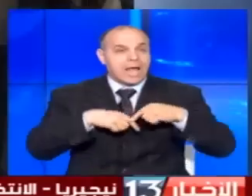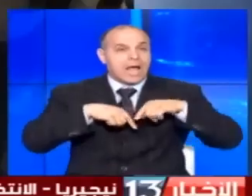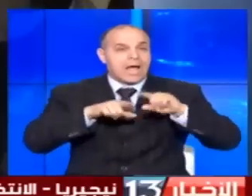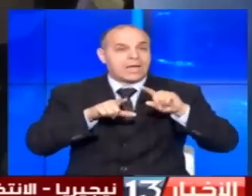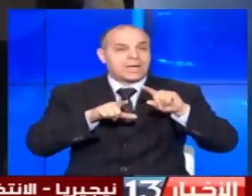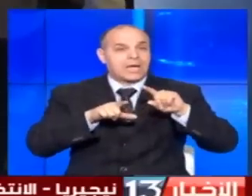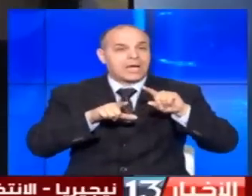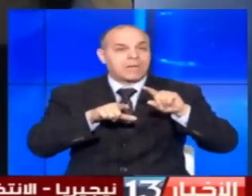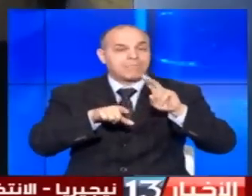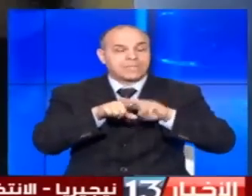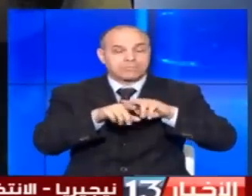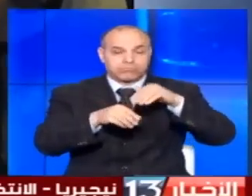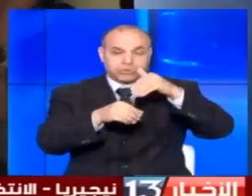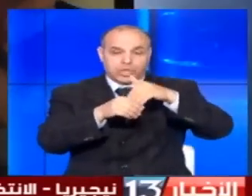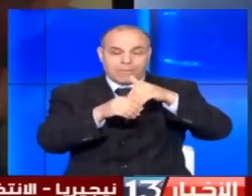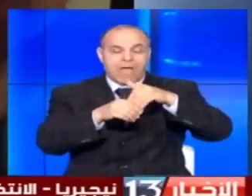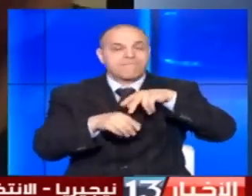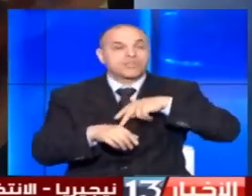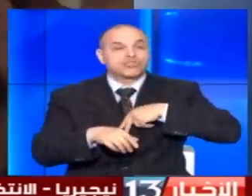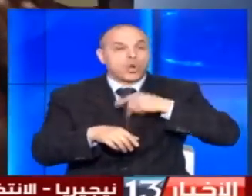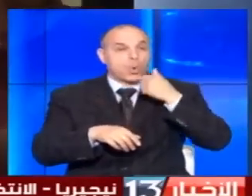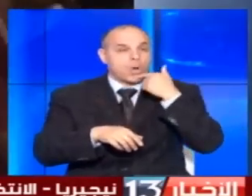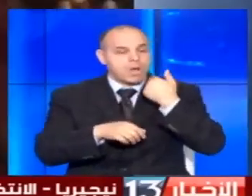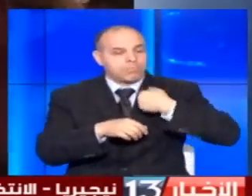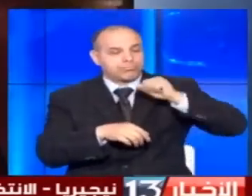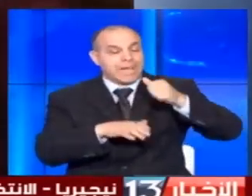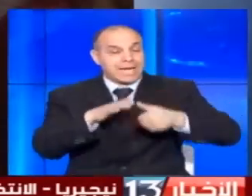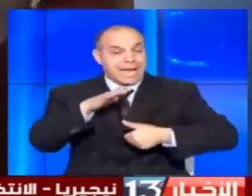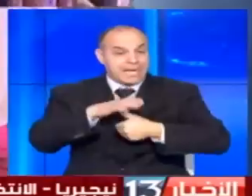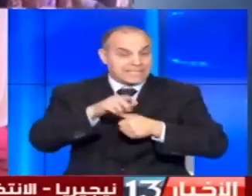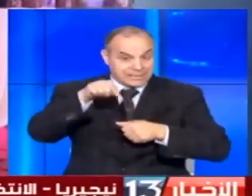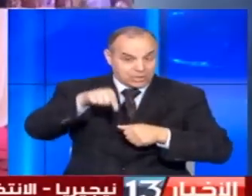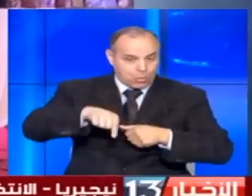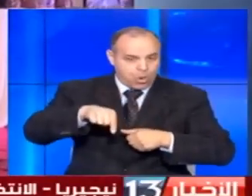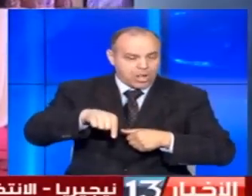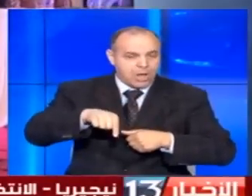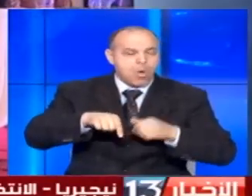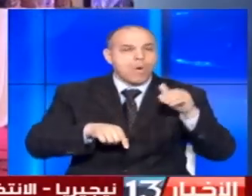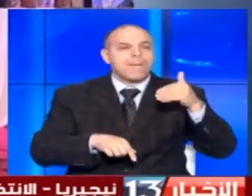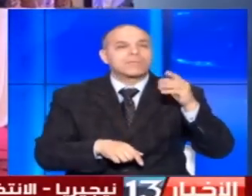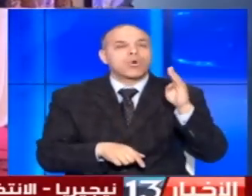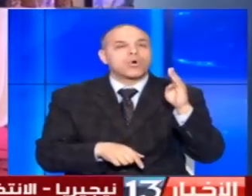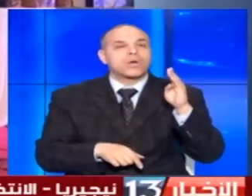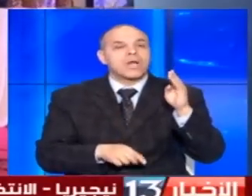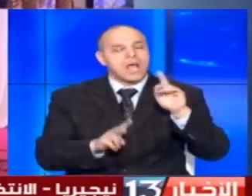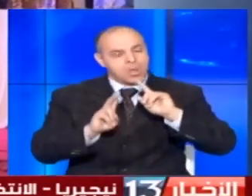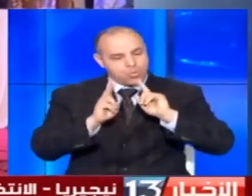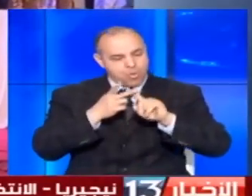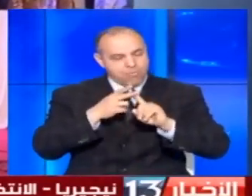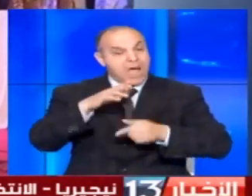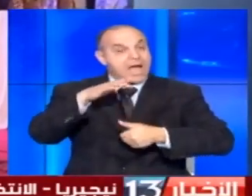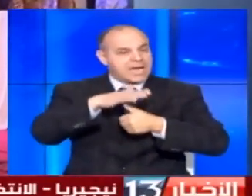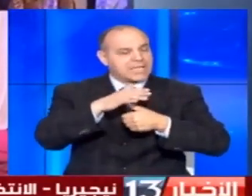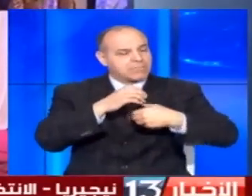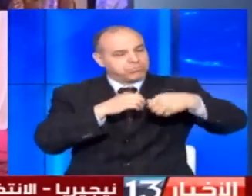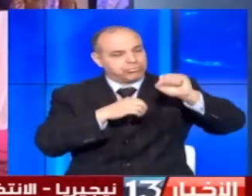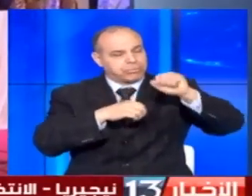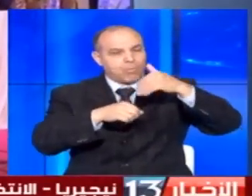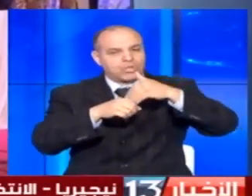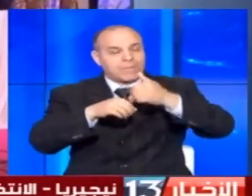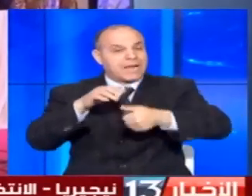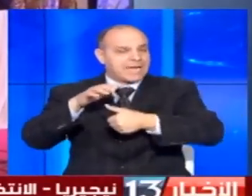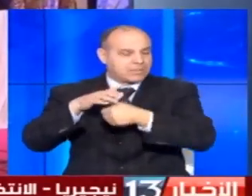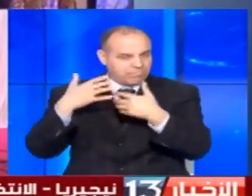مفوضيه الانتخابات في نيجيريا فوز الرئيس الحالي محمد بخاري بولايه رئاسيه ثانيه في انتخابات